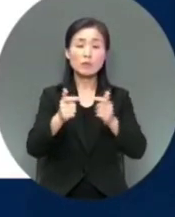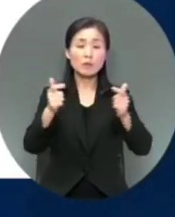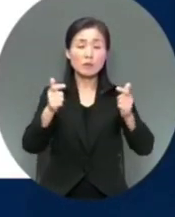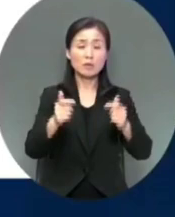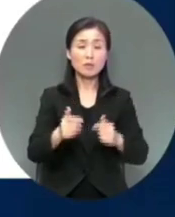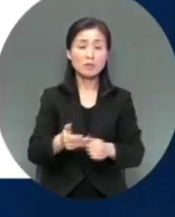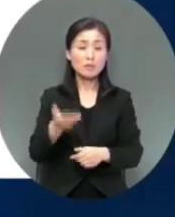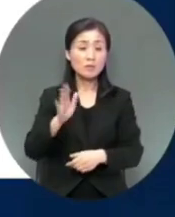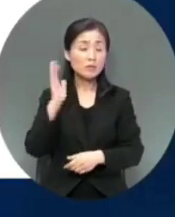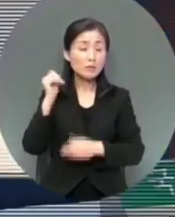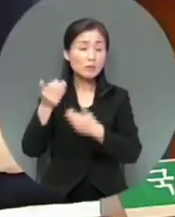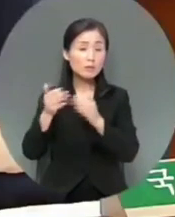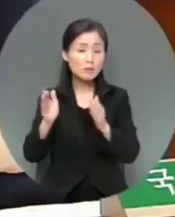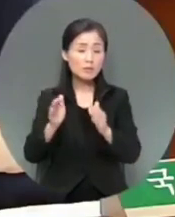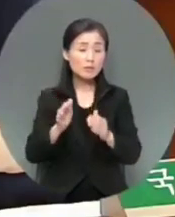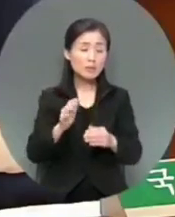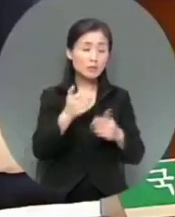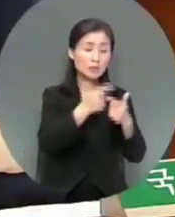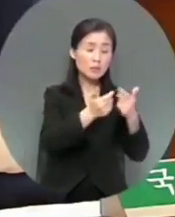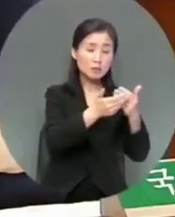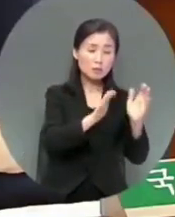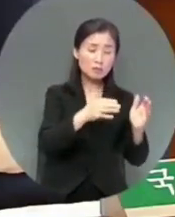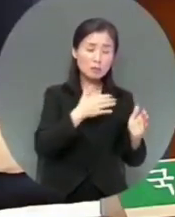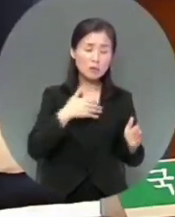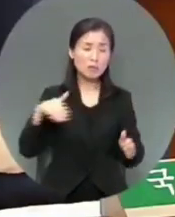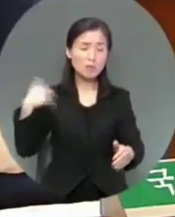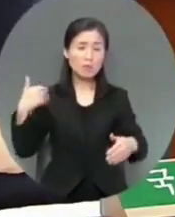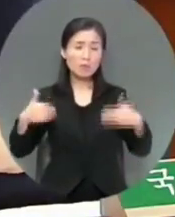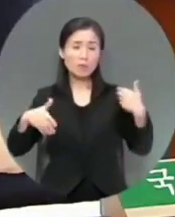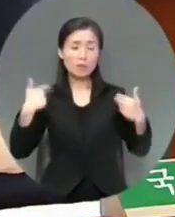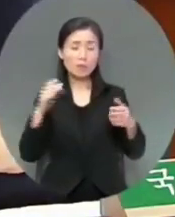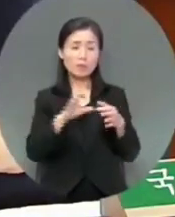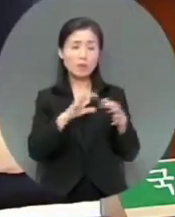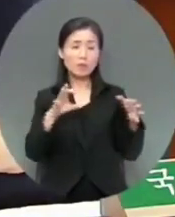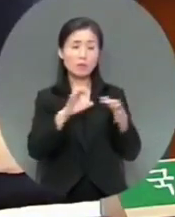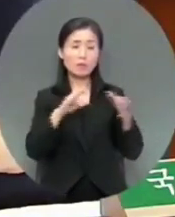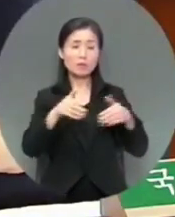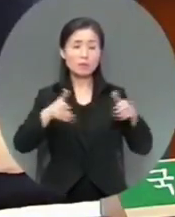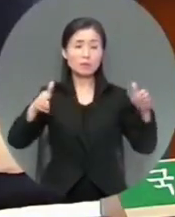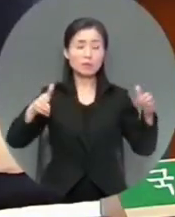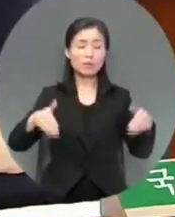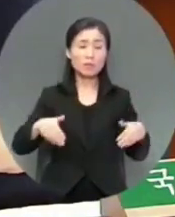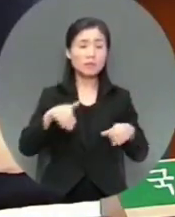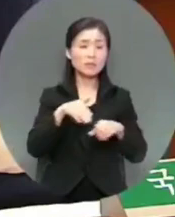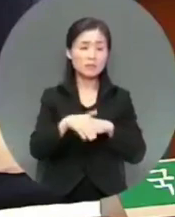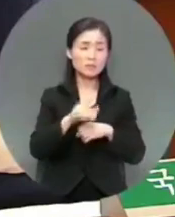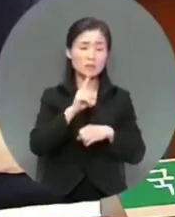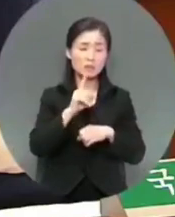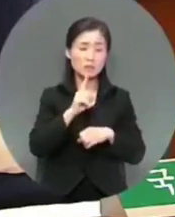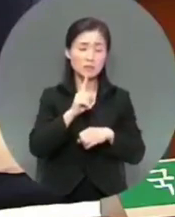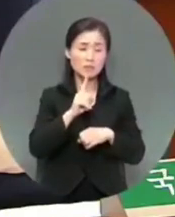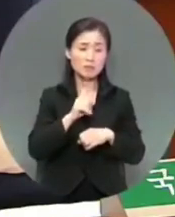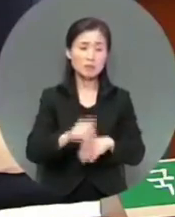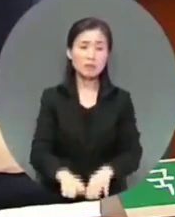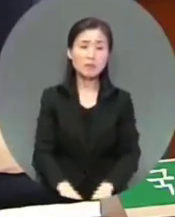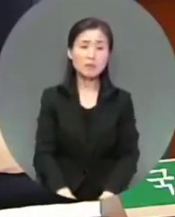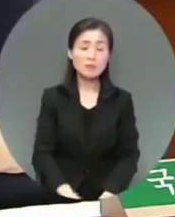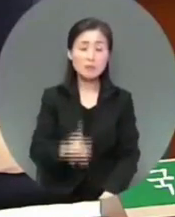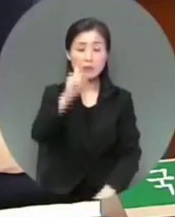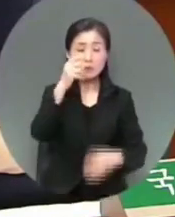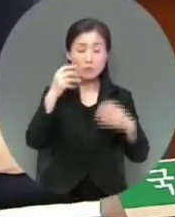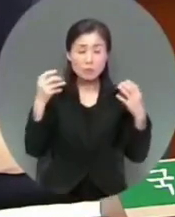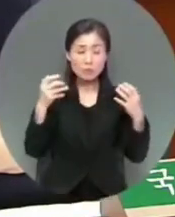정작 대통령실도 부산시도 몰랐다, 상관없다는 식으로 무책임한 말만 합니다.